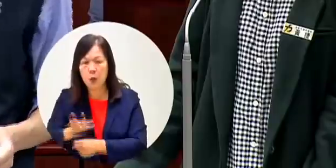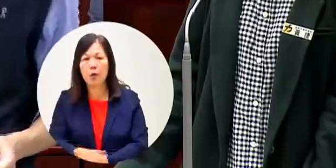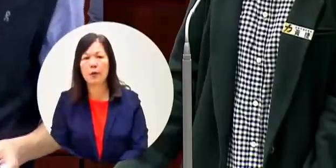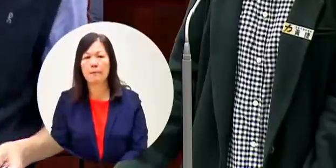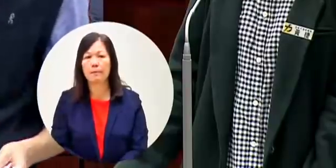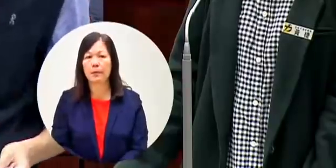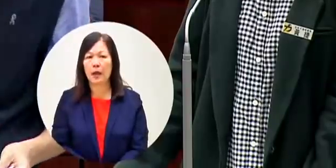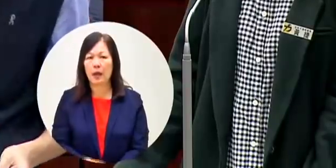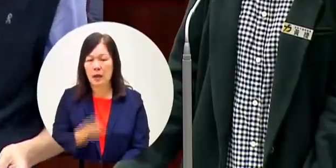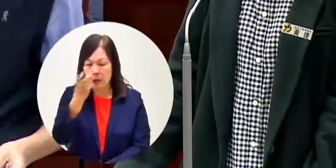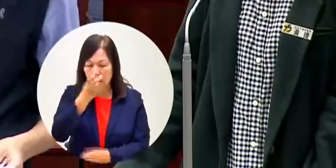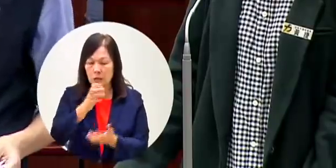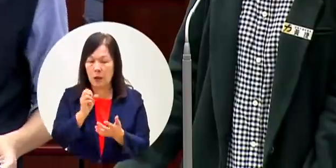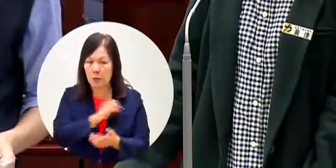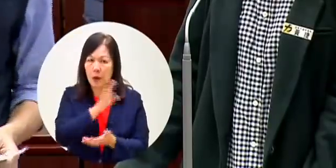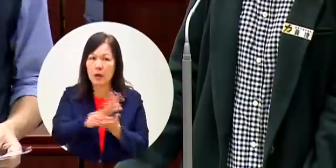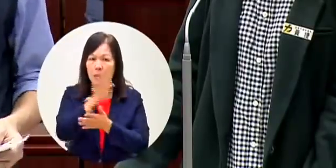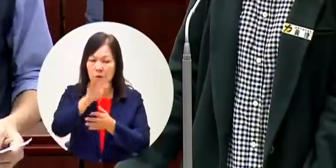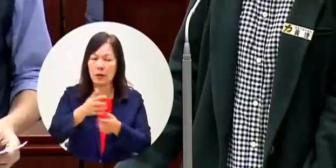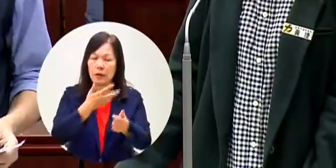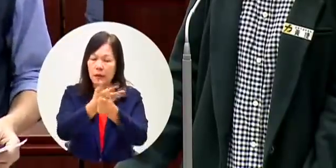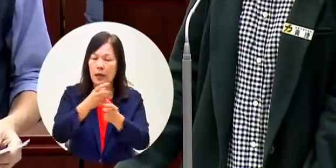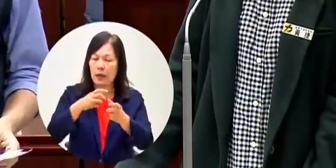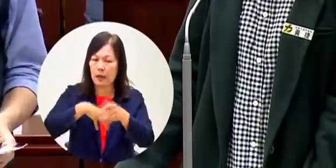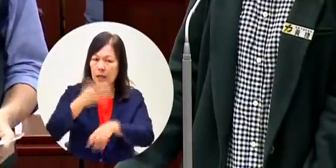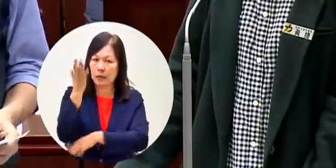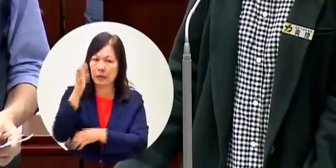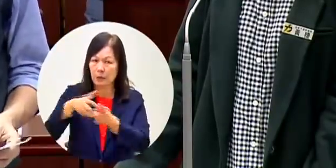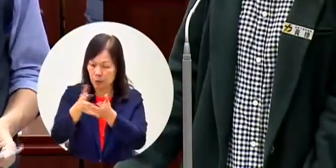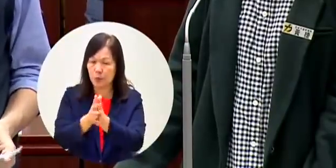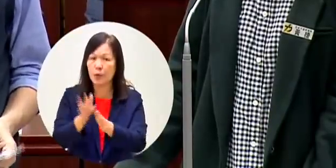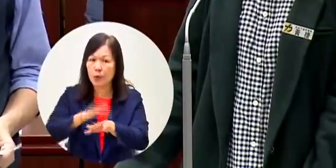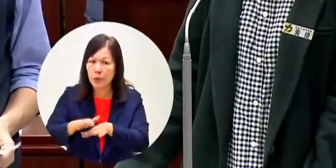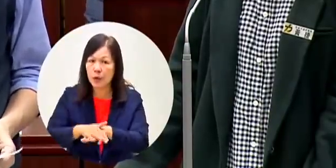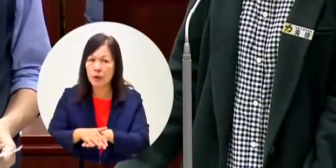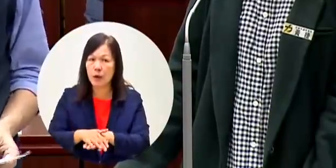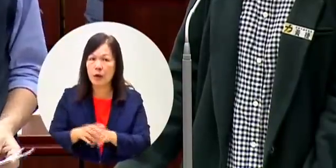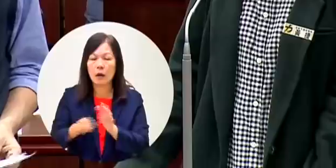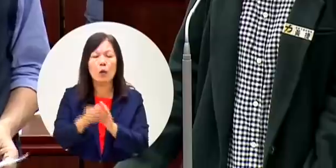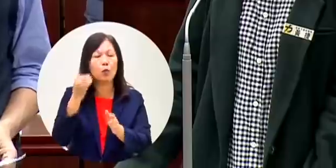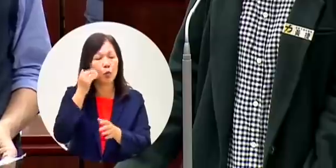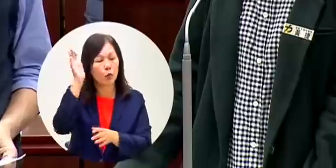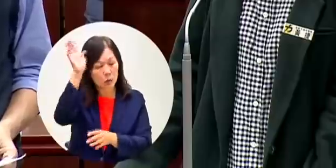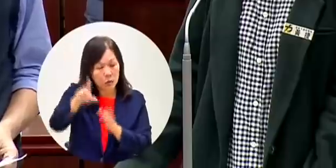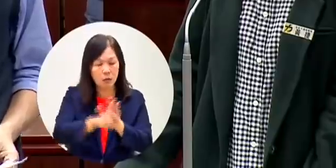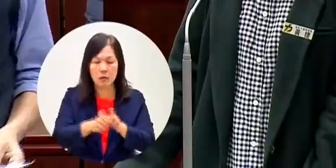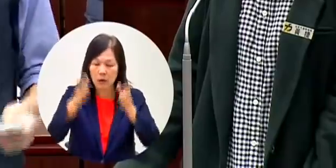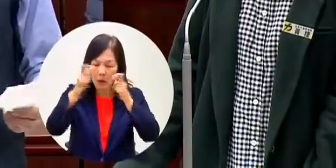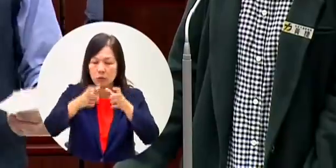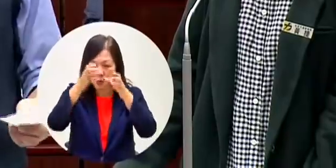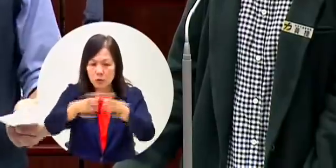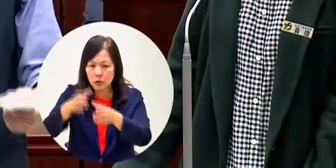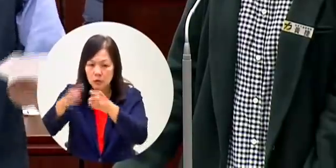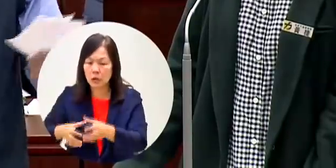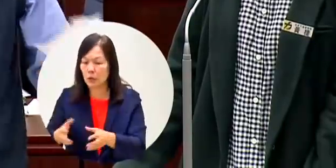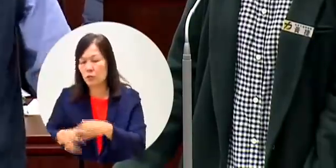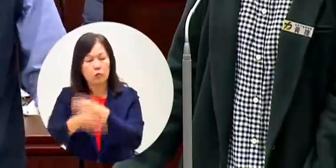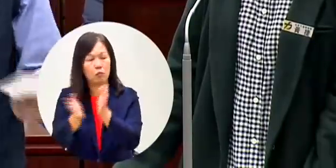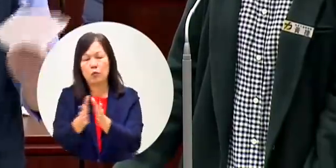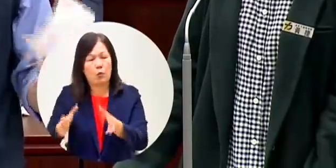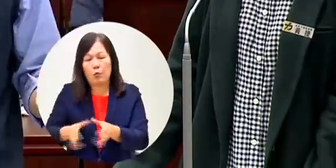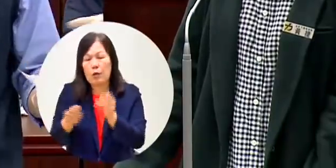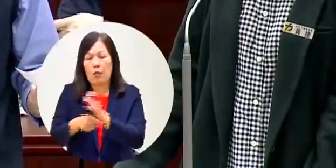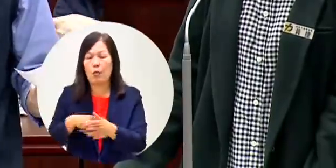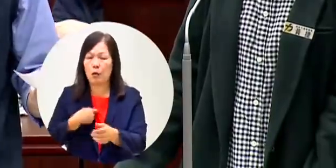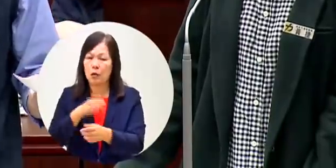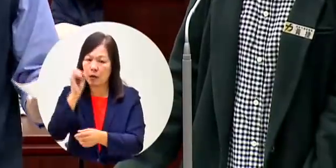政部。像你说高雄将来什么都不要建，我不敢随便承诺你，因为我怕我做不到。那将来可能带来多大